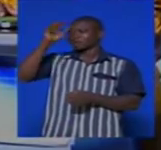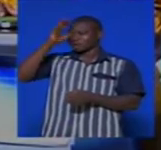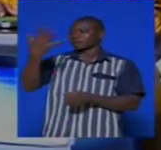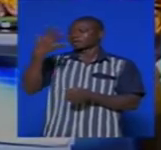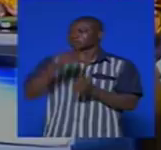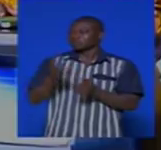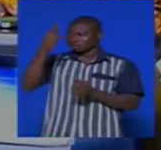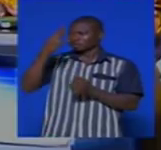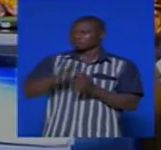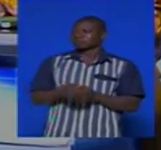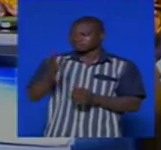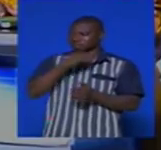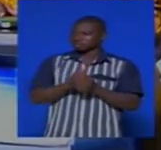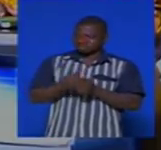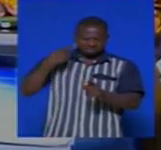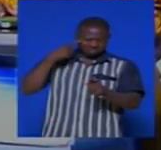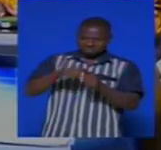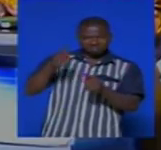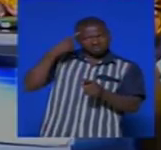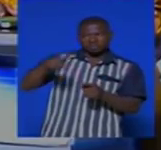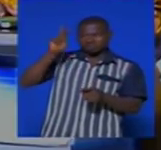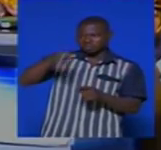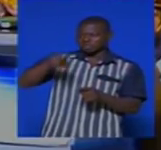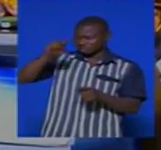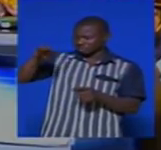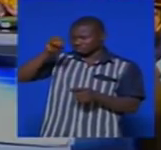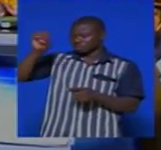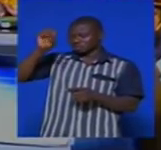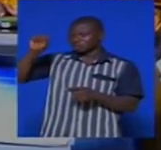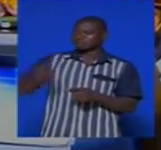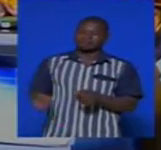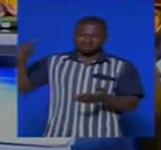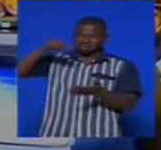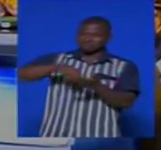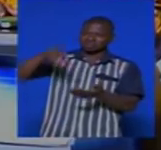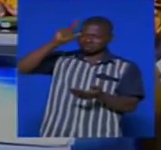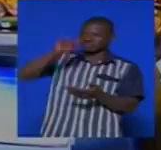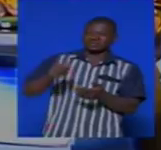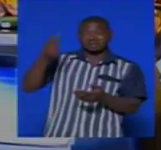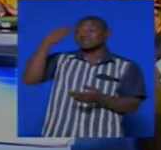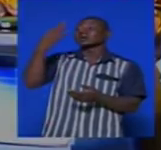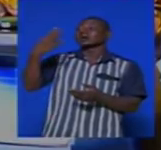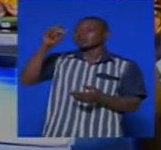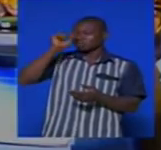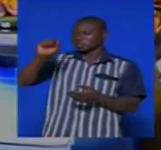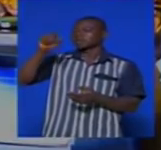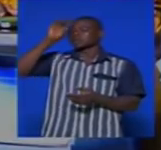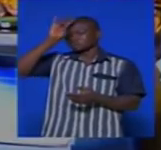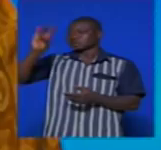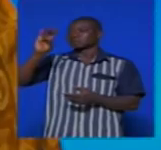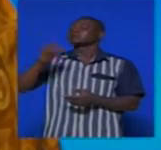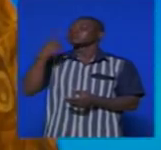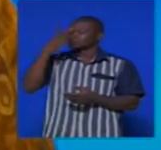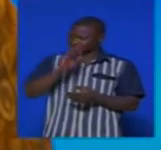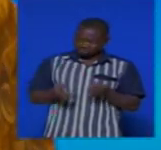l'objectif que l'on s'est fixe pour le PNDS donc, en 2020, c'est 4,7. Donc, c'est dire qu'il y a eu beaucoup d'efforts qui ont